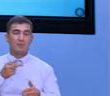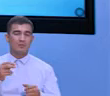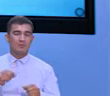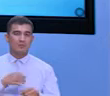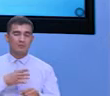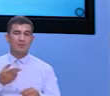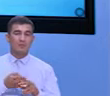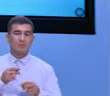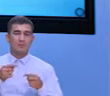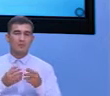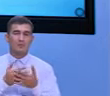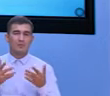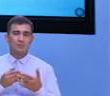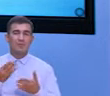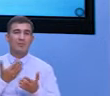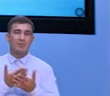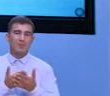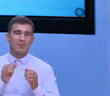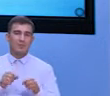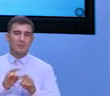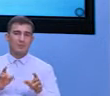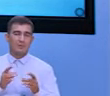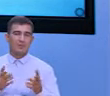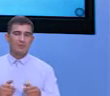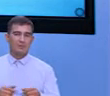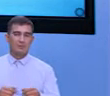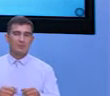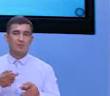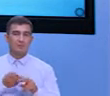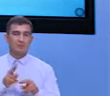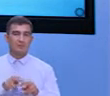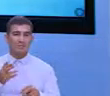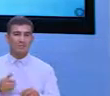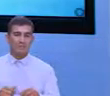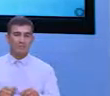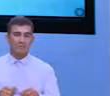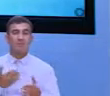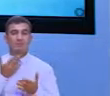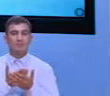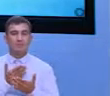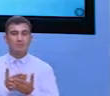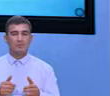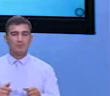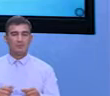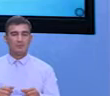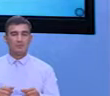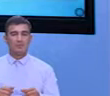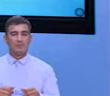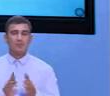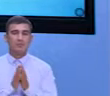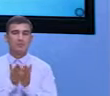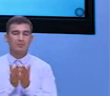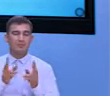To'g'rimi? Tengdosh shakllarga misol keltiradigan bo'lsak, qarang. Masalan,